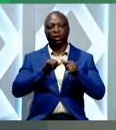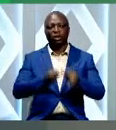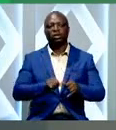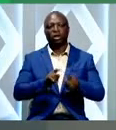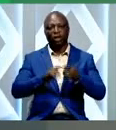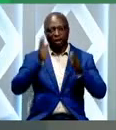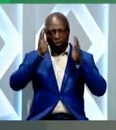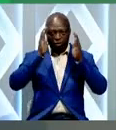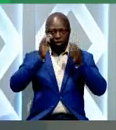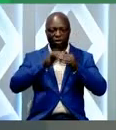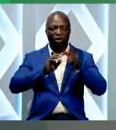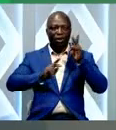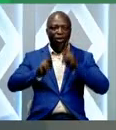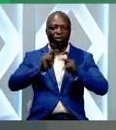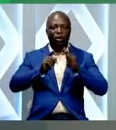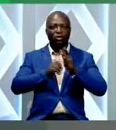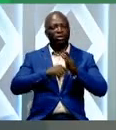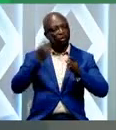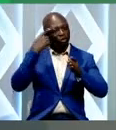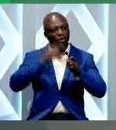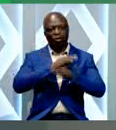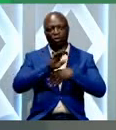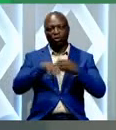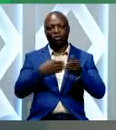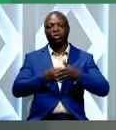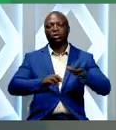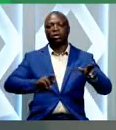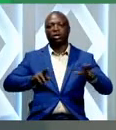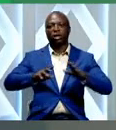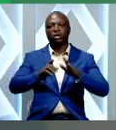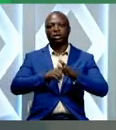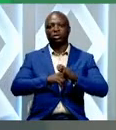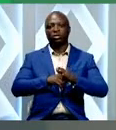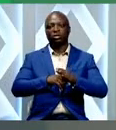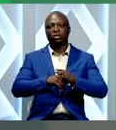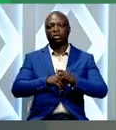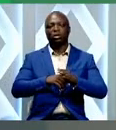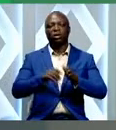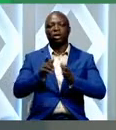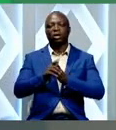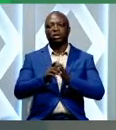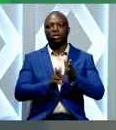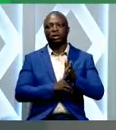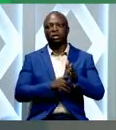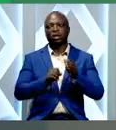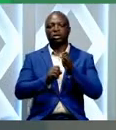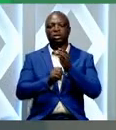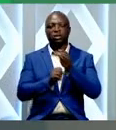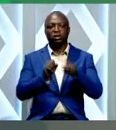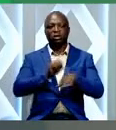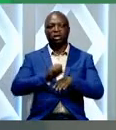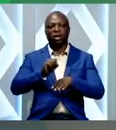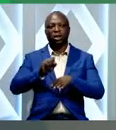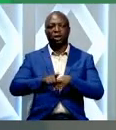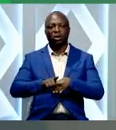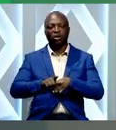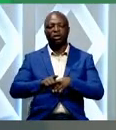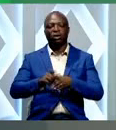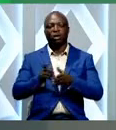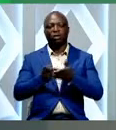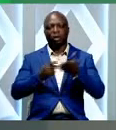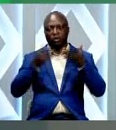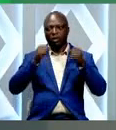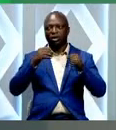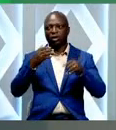l'écoute de la population pour toute réalisation. Les législatives en Sierra Leone, le parti présidentiel remporte